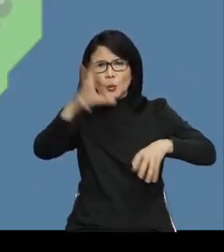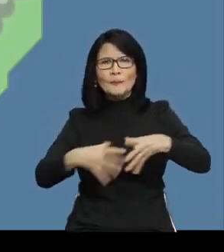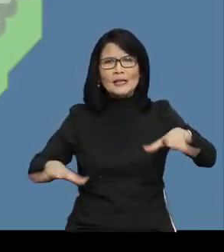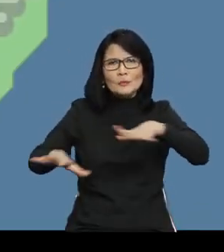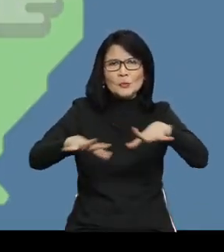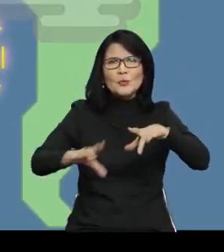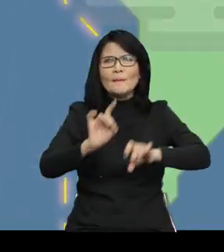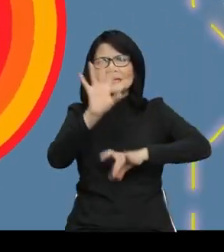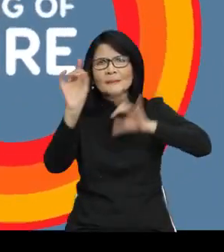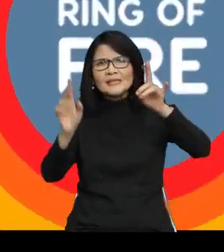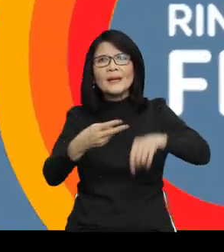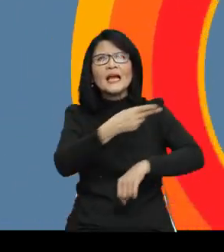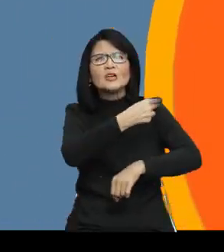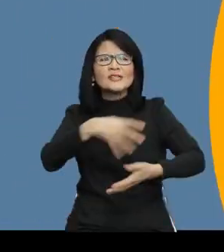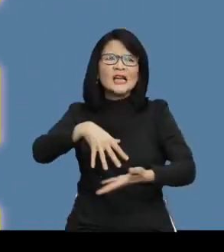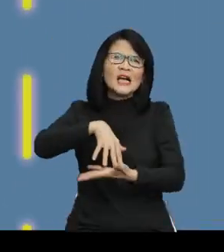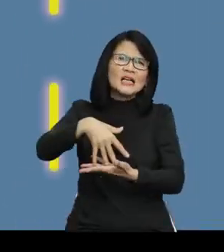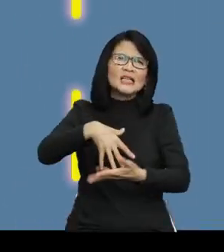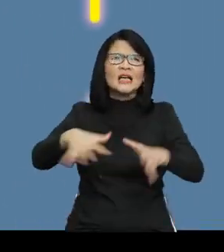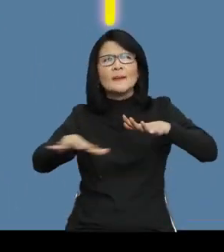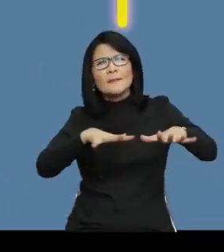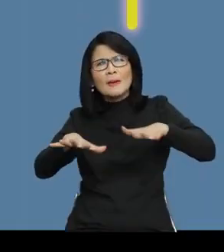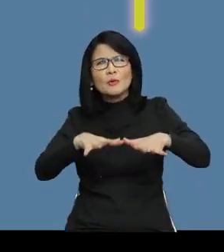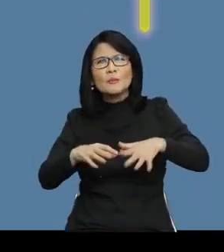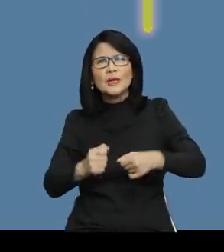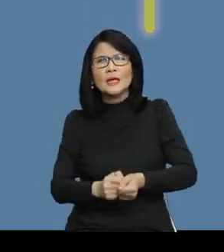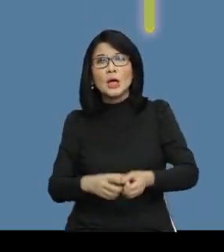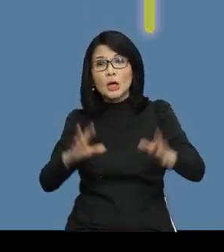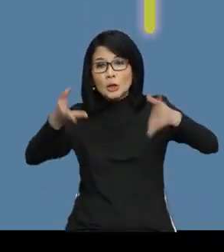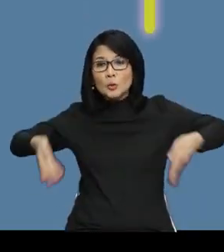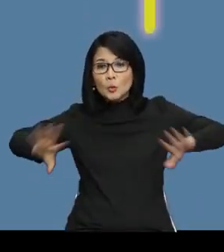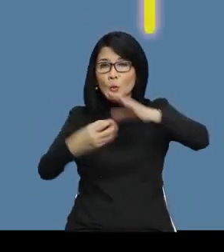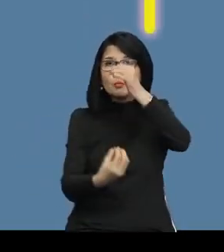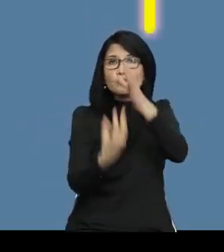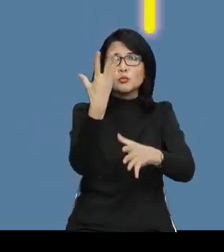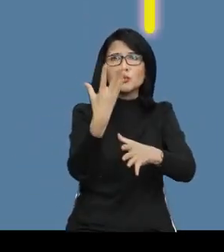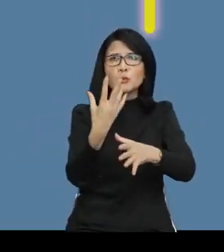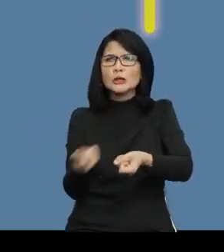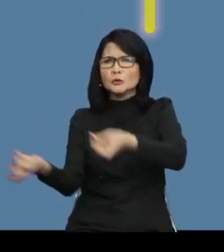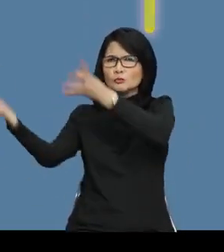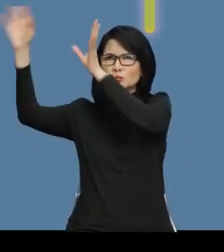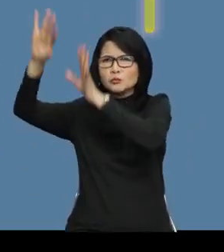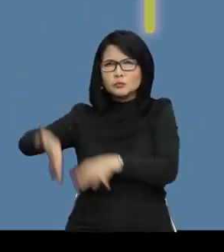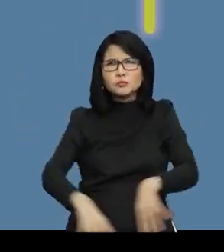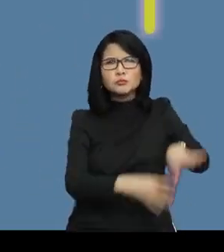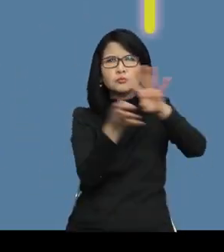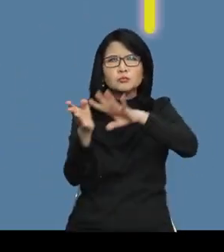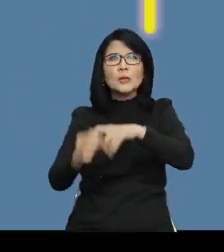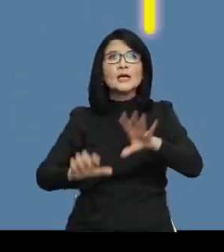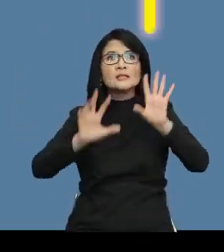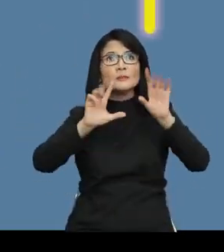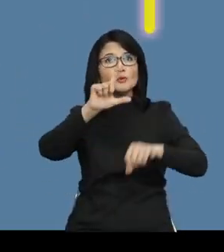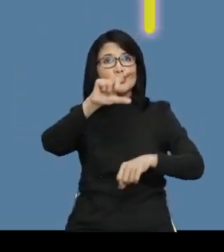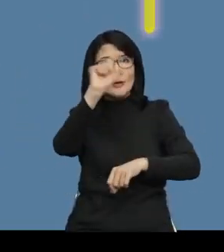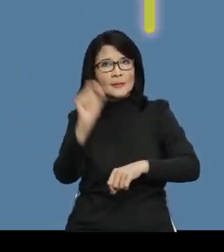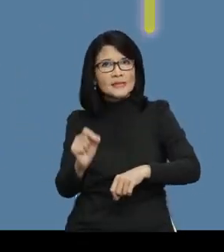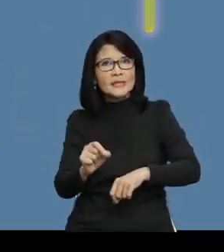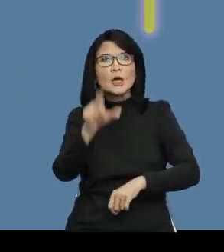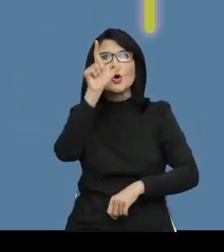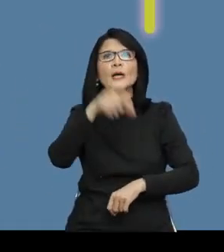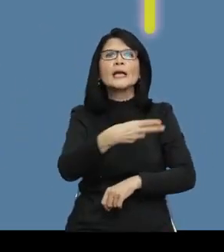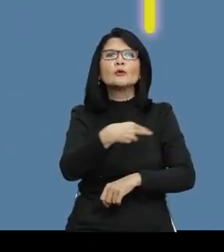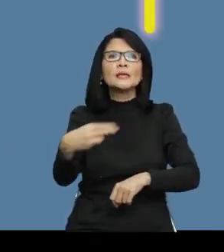Fire. Indonesia rentan mengalami gempa bumi, meletusnya gunung berapi, dan tsunami. 97%